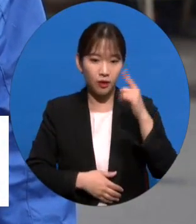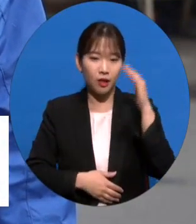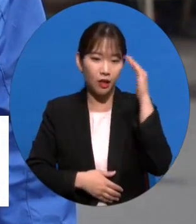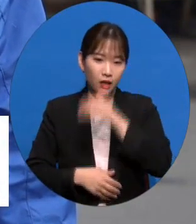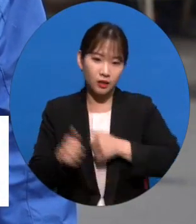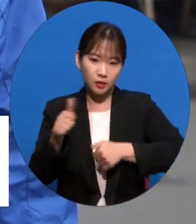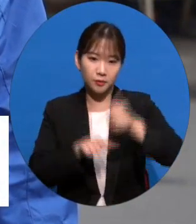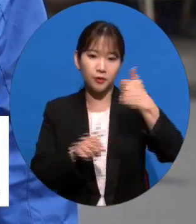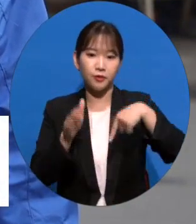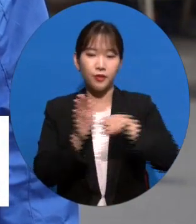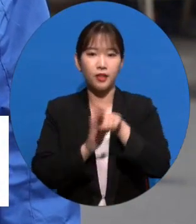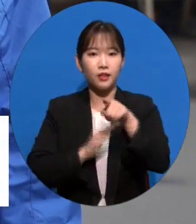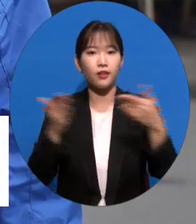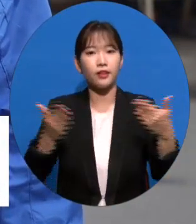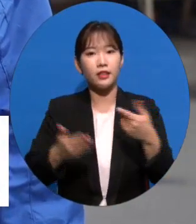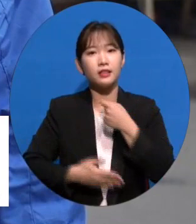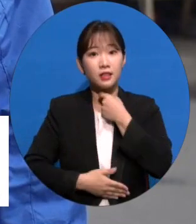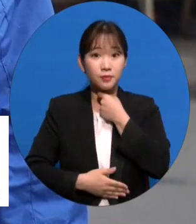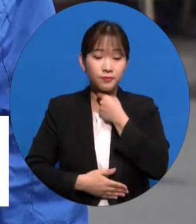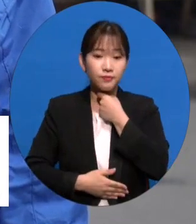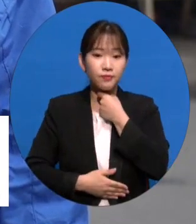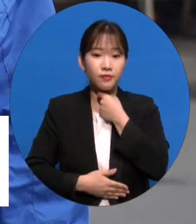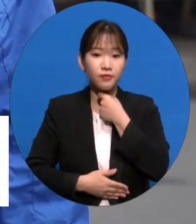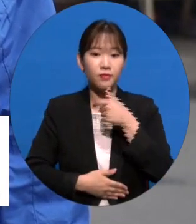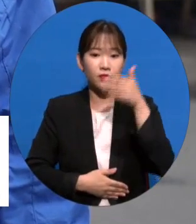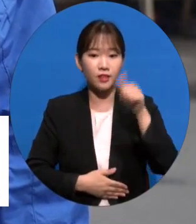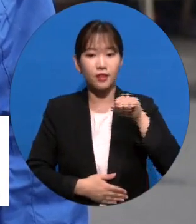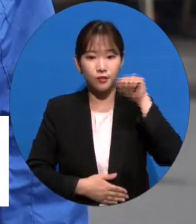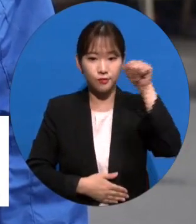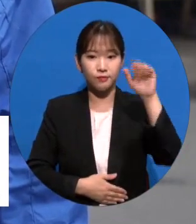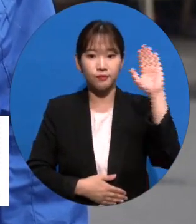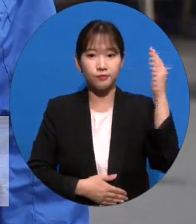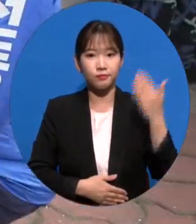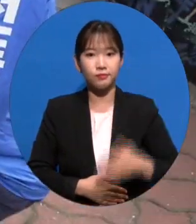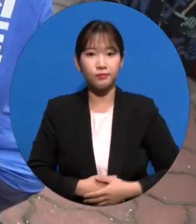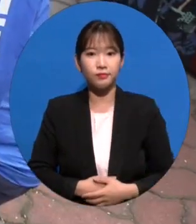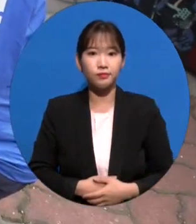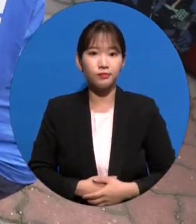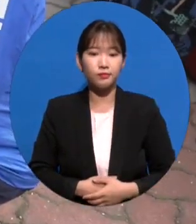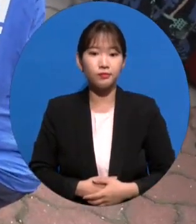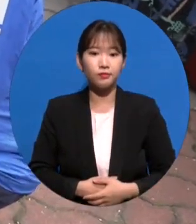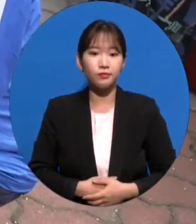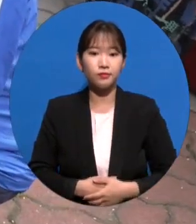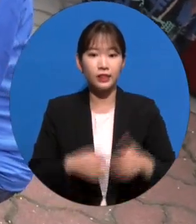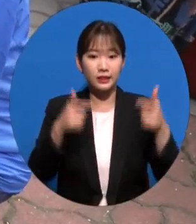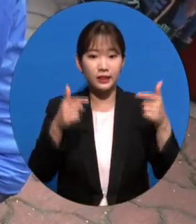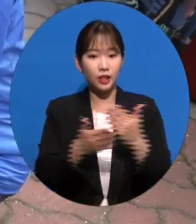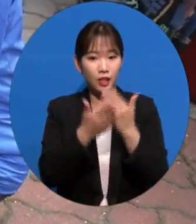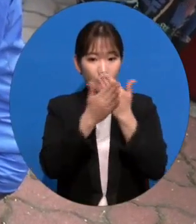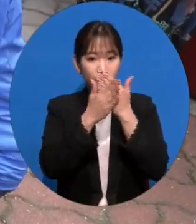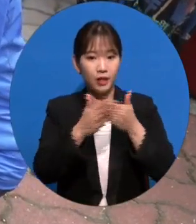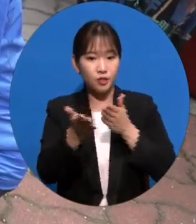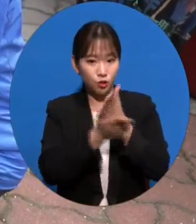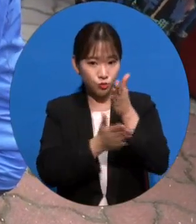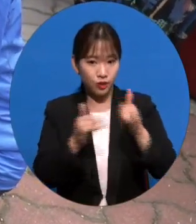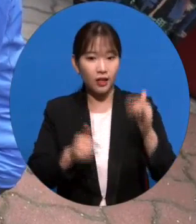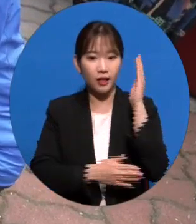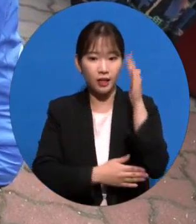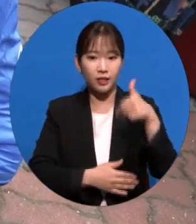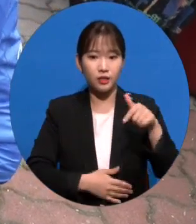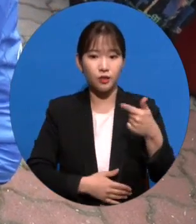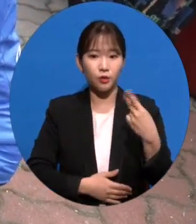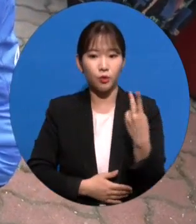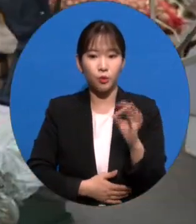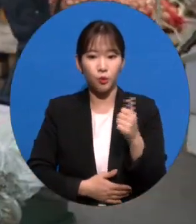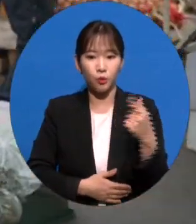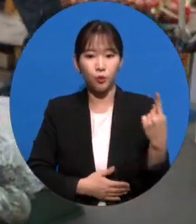열악함을 극복하기 위한 그런 일을 하고 싶어서 군수에 나오게 되었습니다. 지역개발 전문가를 자처하는 전동호